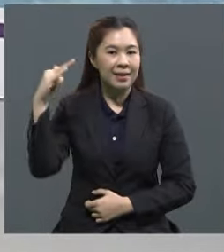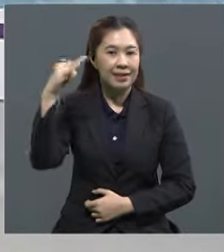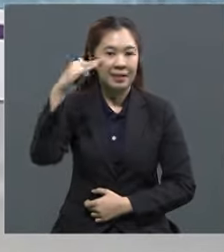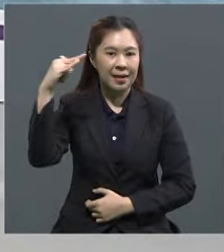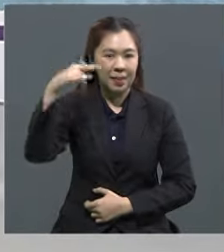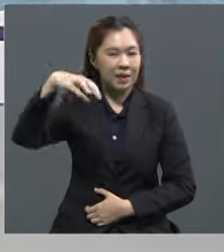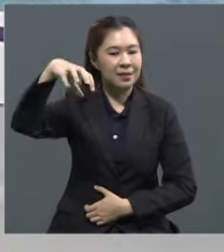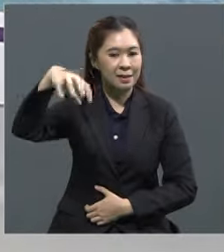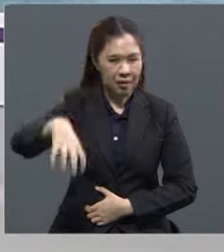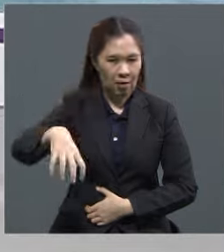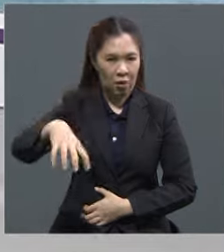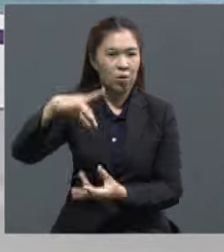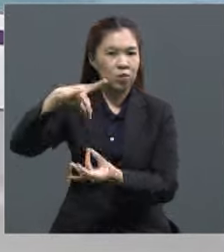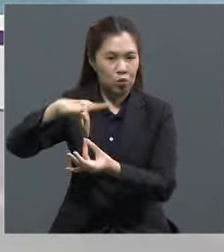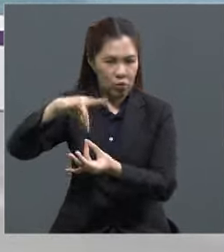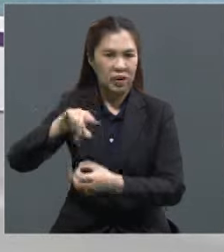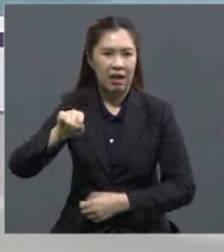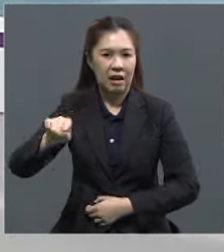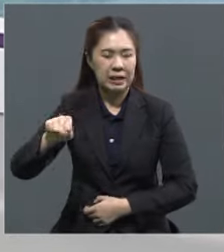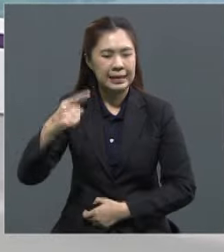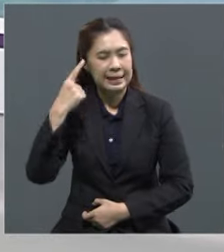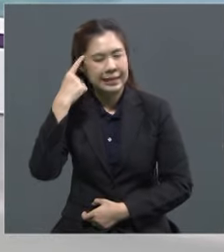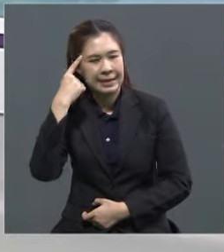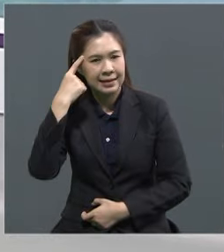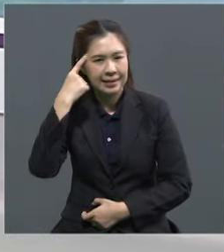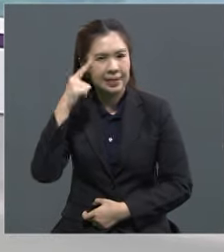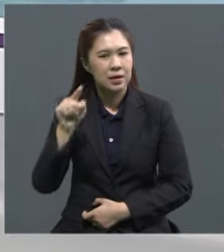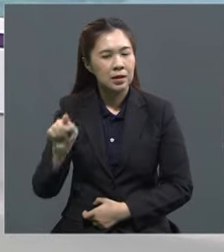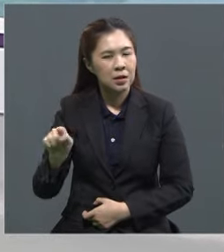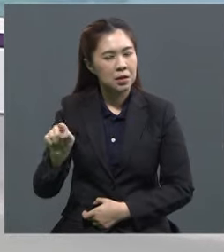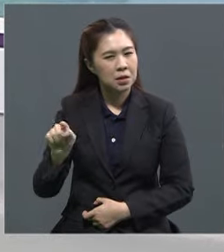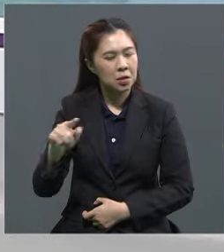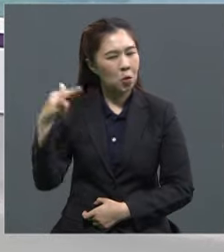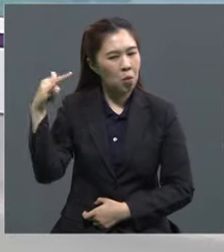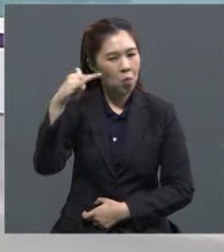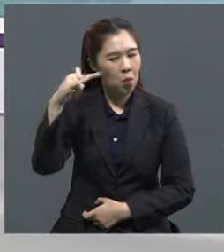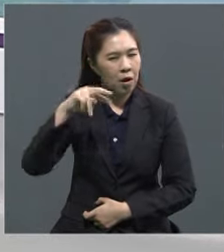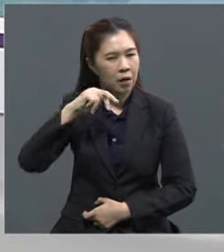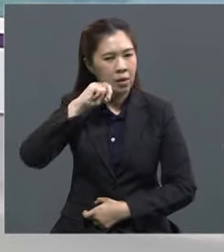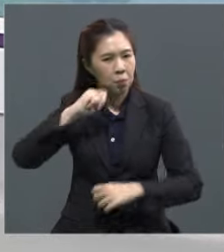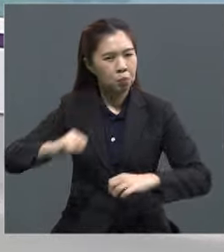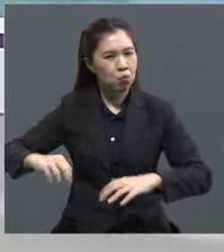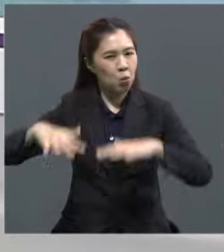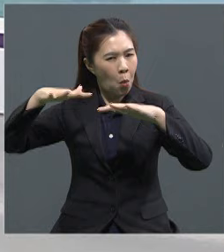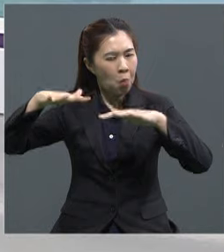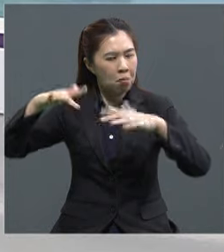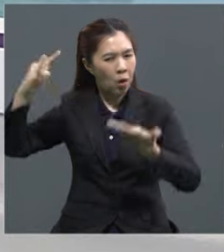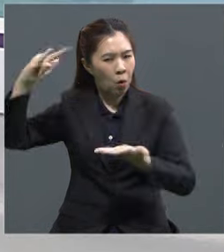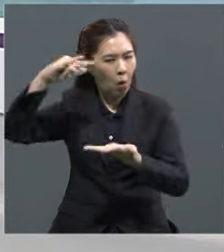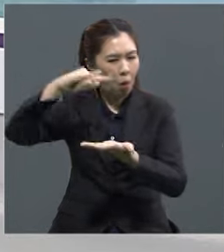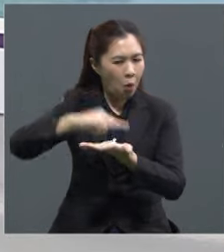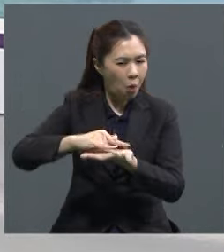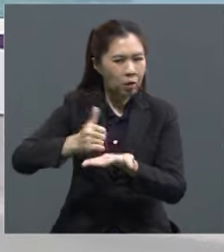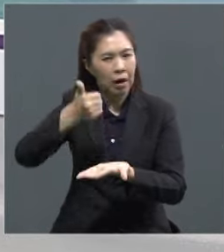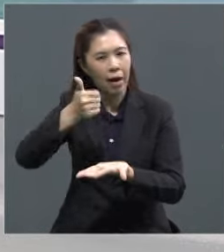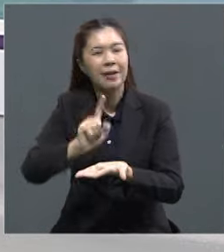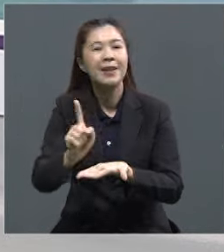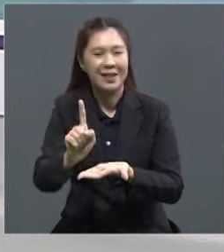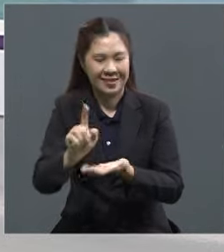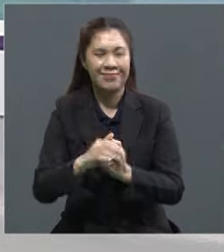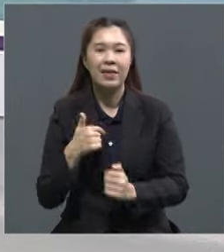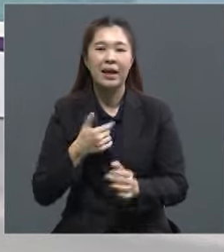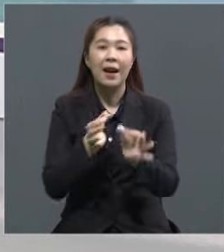สุโขทัยกังวลหรือเปล่าว่าสนามบินสุโขทัยจะท่วมหรรือเปล่าจะเดินทางได้หรือเปล่าอะไรตรงนี้นะครับก็เรียน